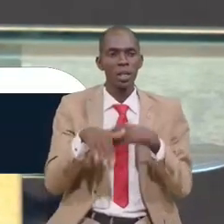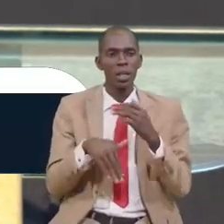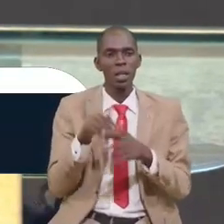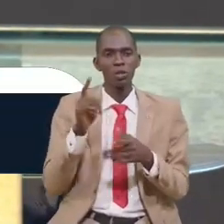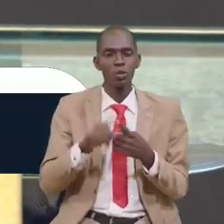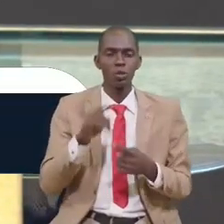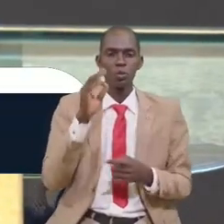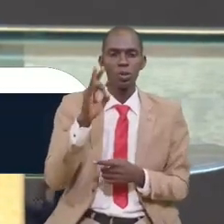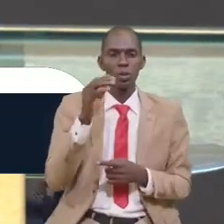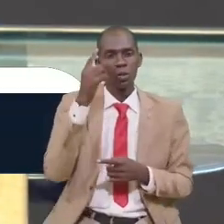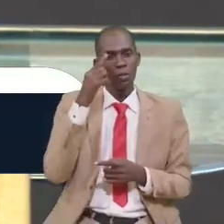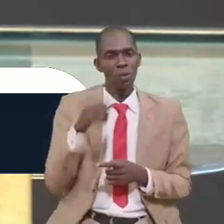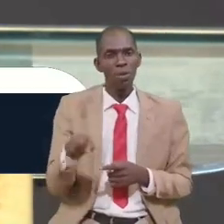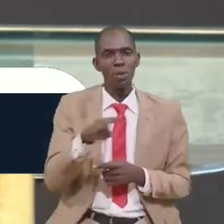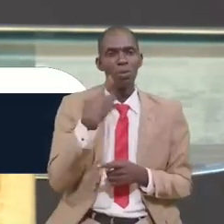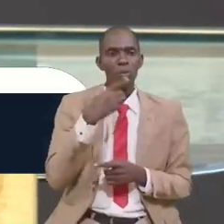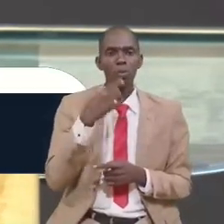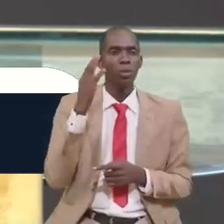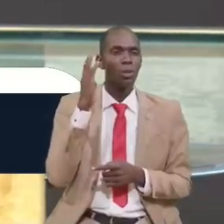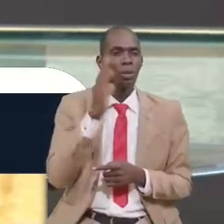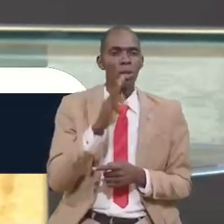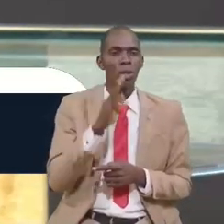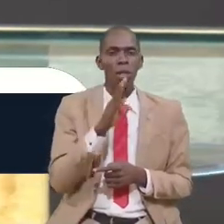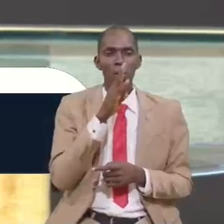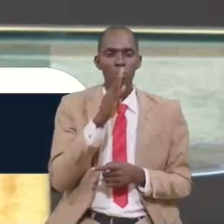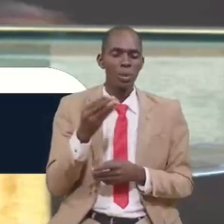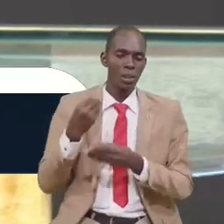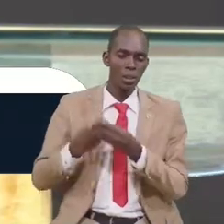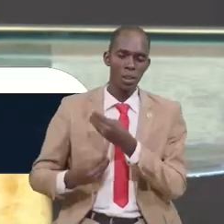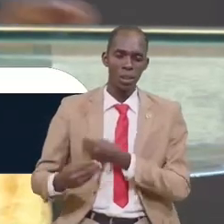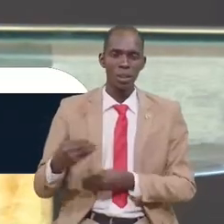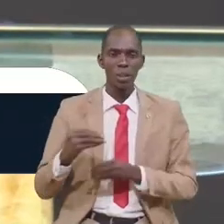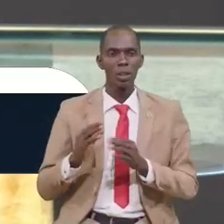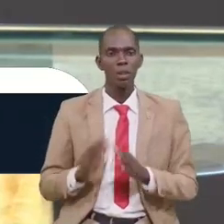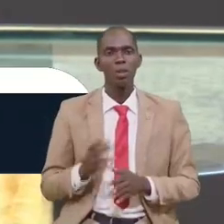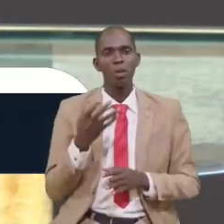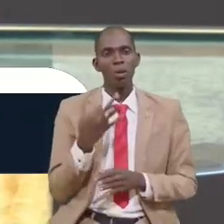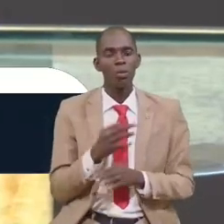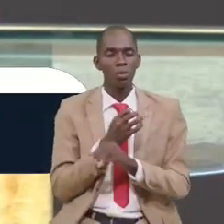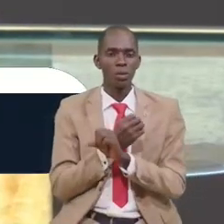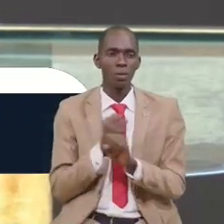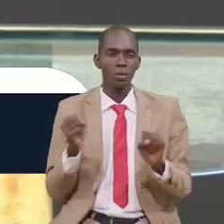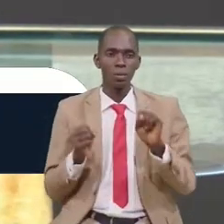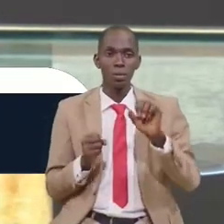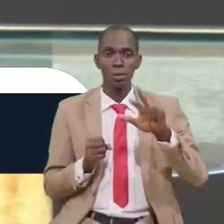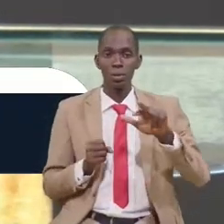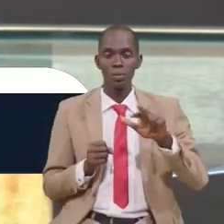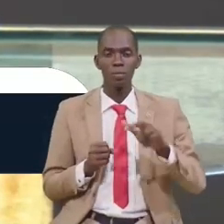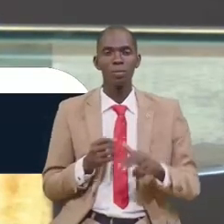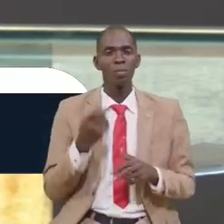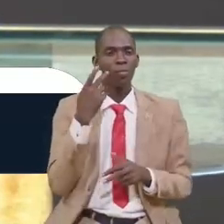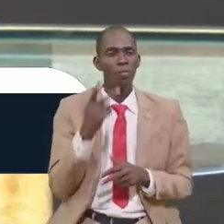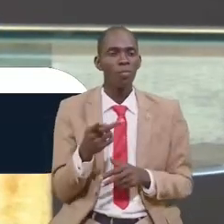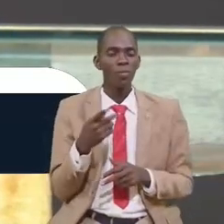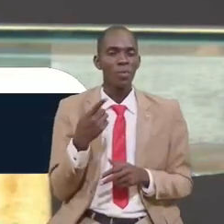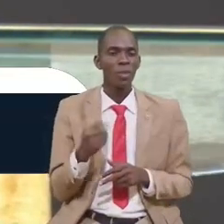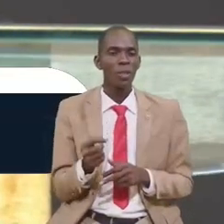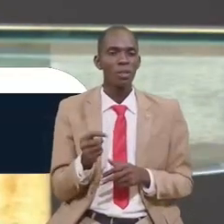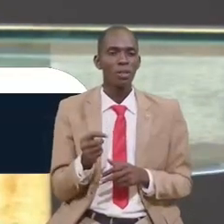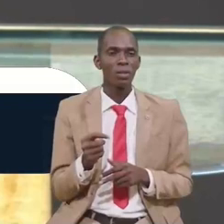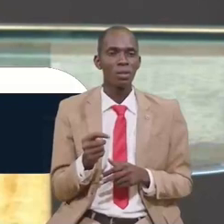Dieu, envoyés pour exercer un ministère en faveur de ceux qui doivent hériter du salut, parlant des anges? Verset 13.